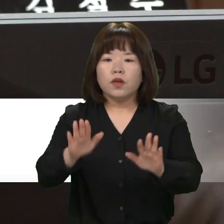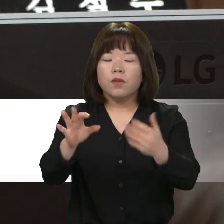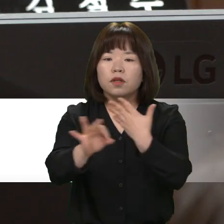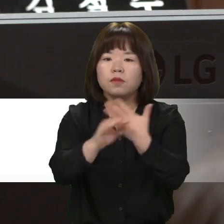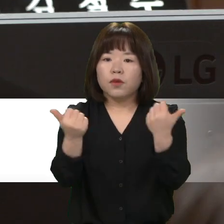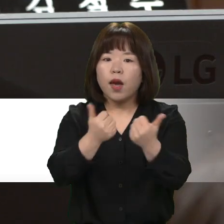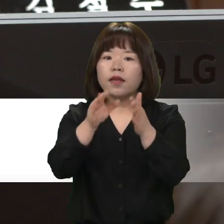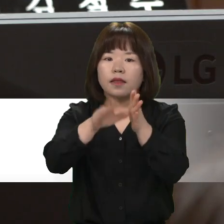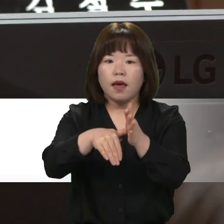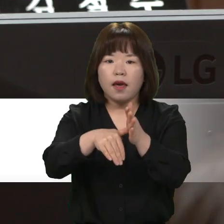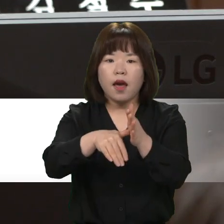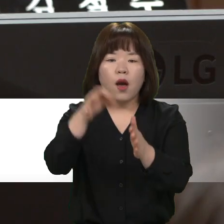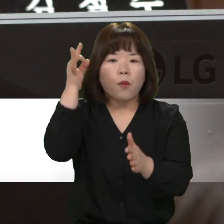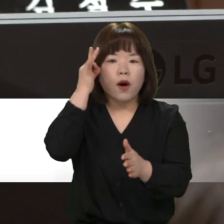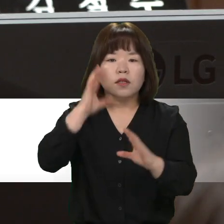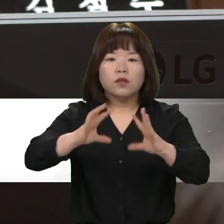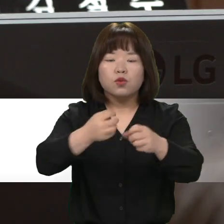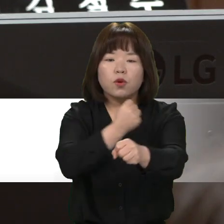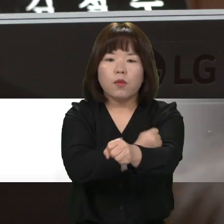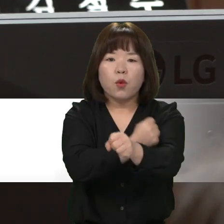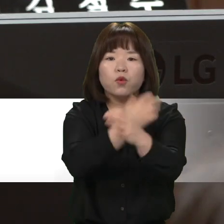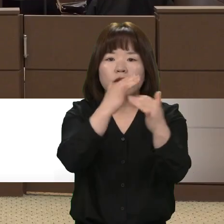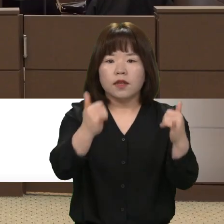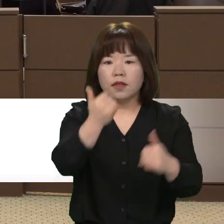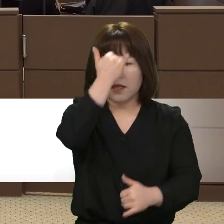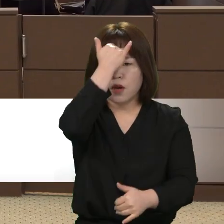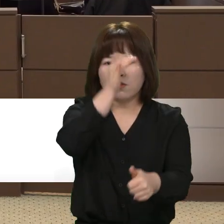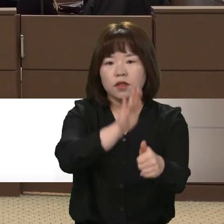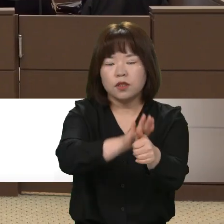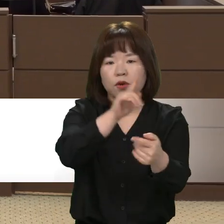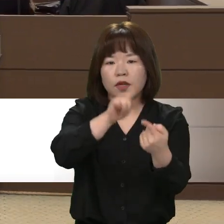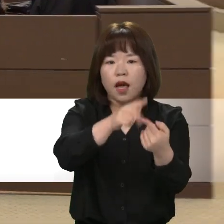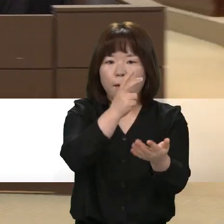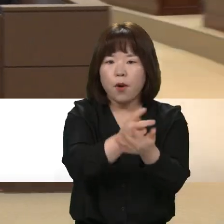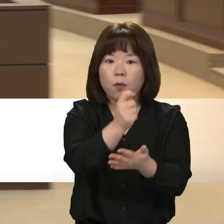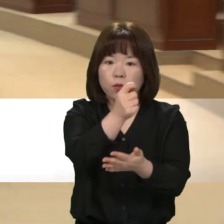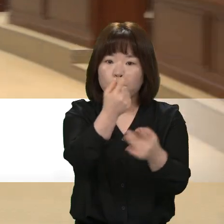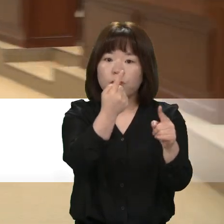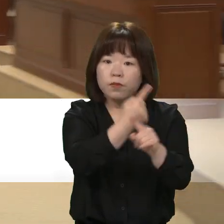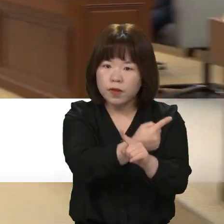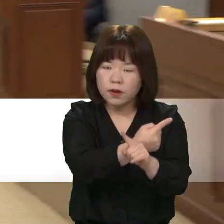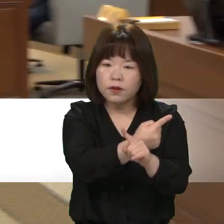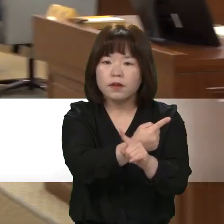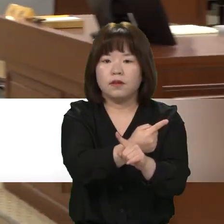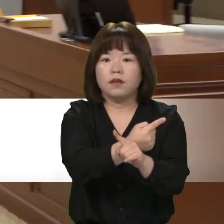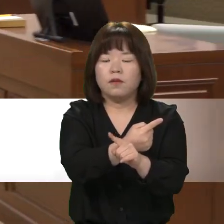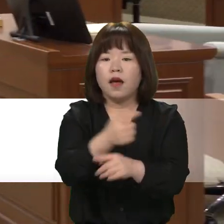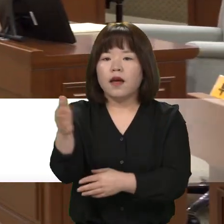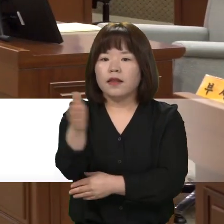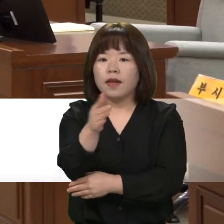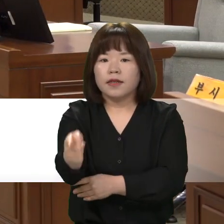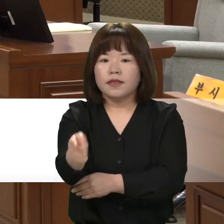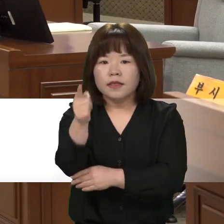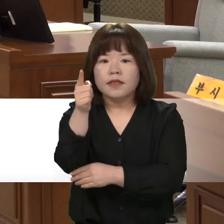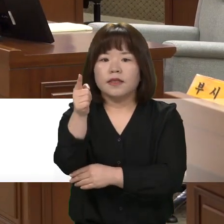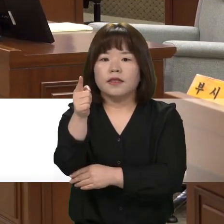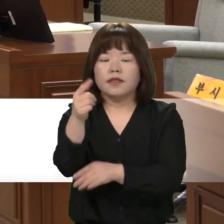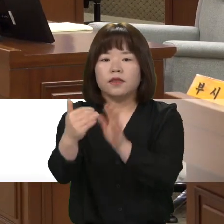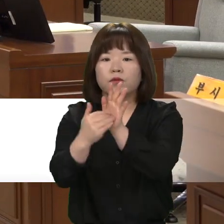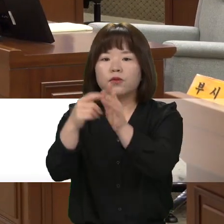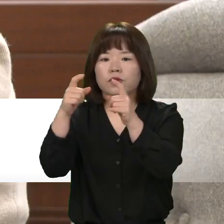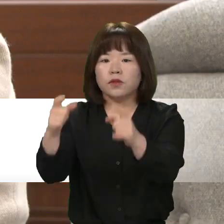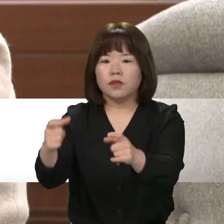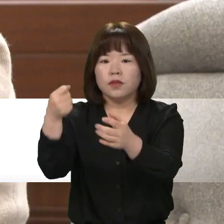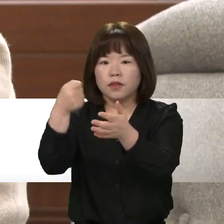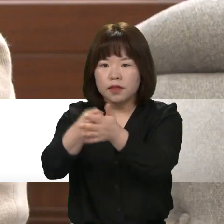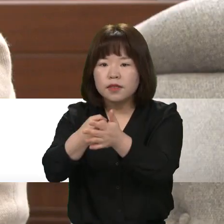이번 임시회에서 포항시 국가보훈대상자 예우 및 지원에 관한 조례 일부 계정 조례안 포항시 낚시 통제구역지정